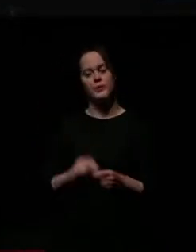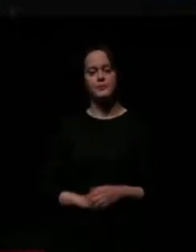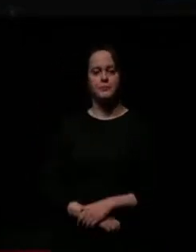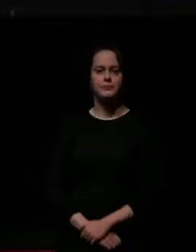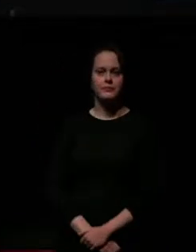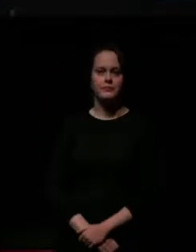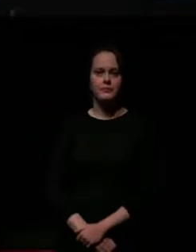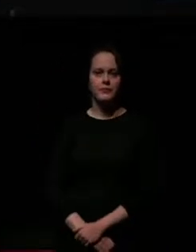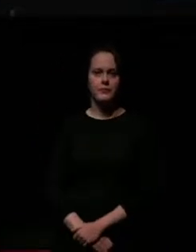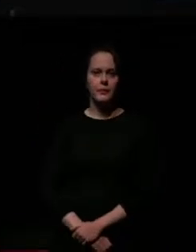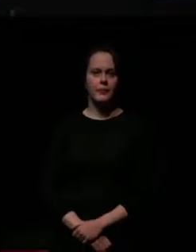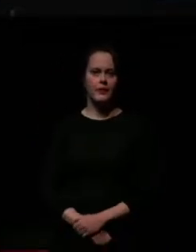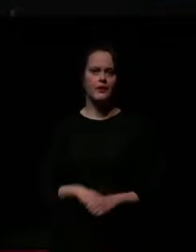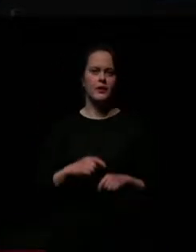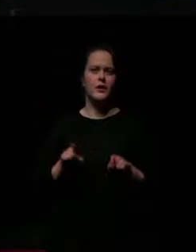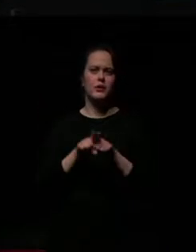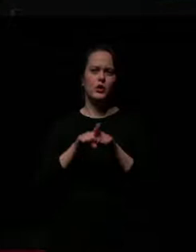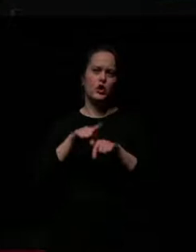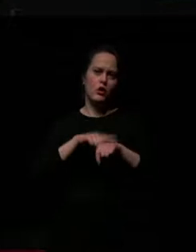Som da vil si 1953.